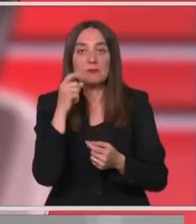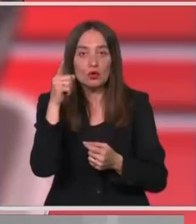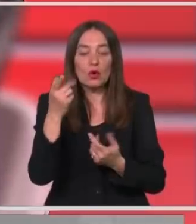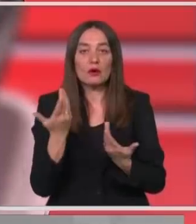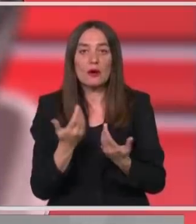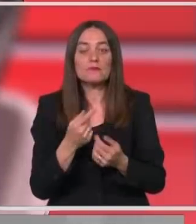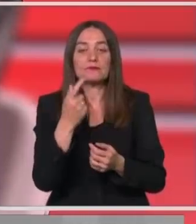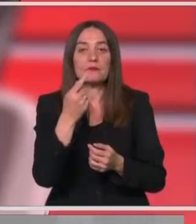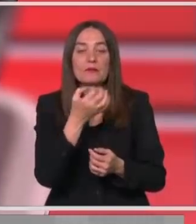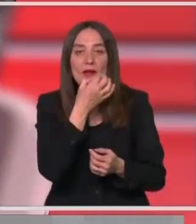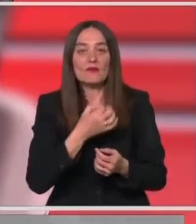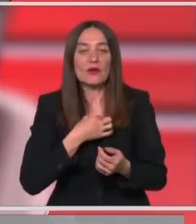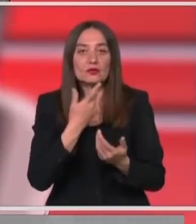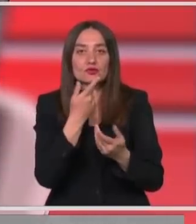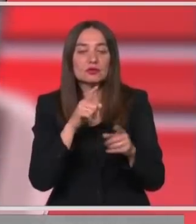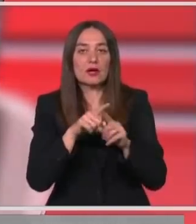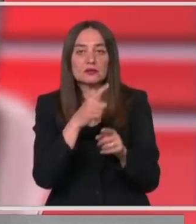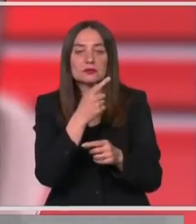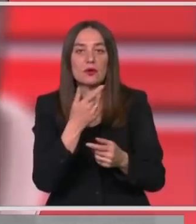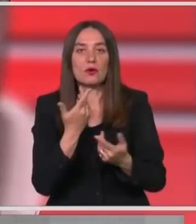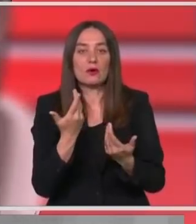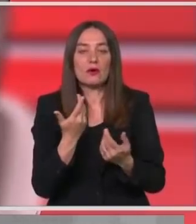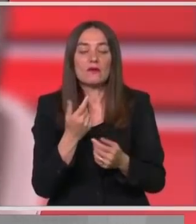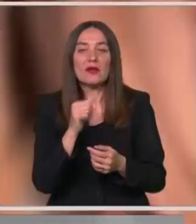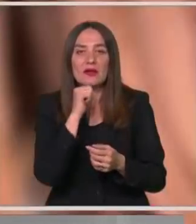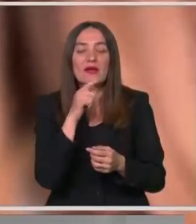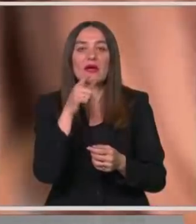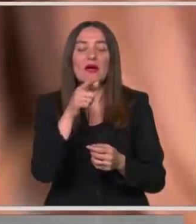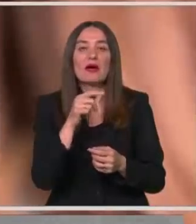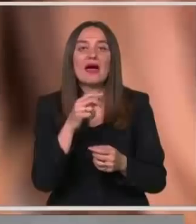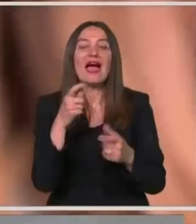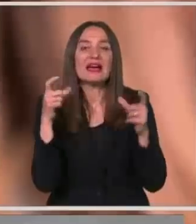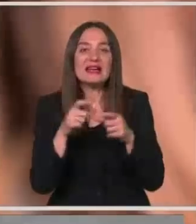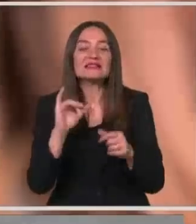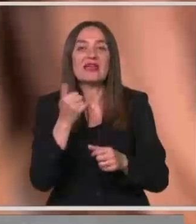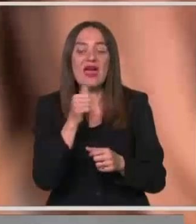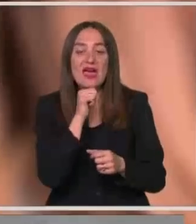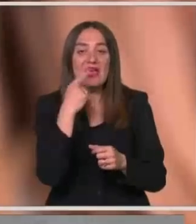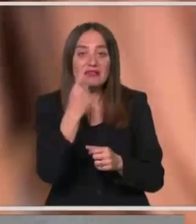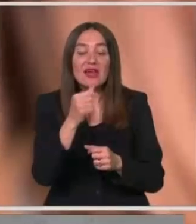ako u Francuskoj nije prošlo sve... kriza je eksterna i interna. Dakle, ona je